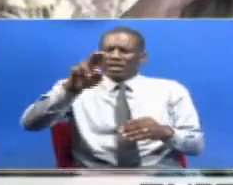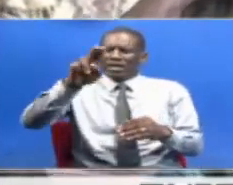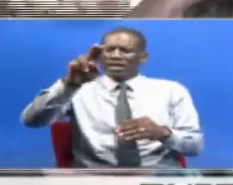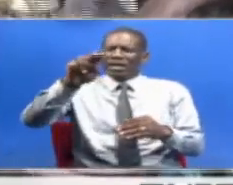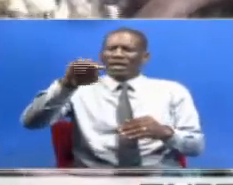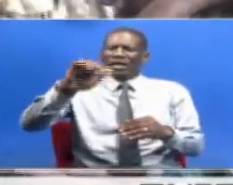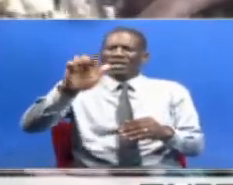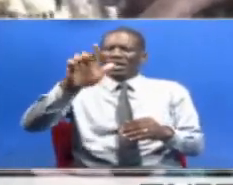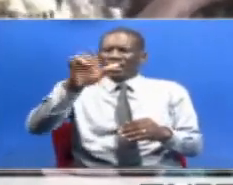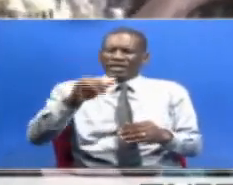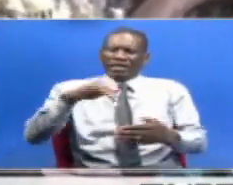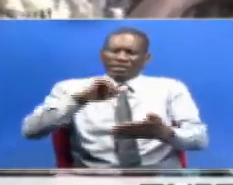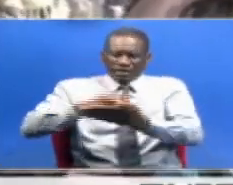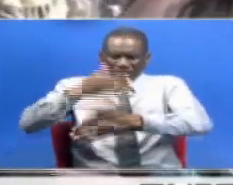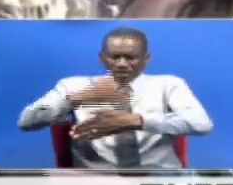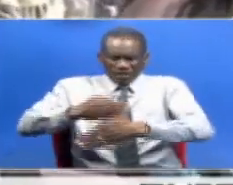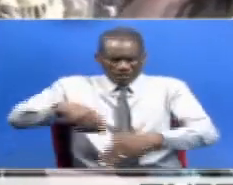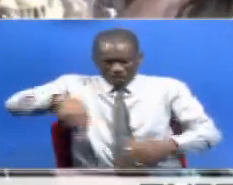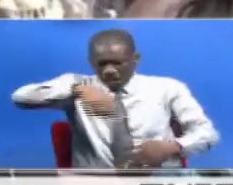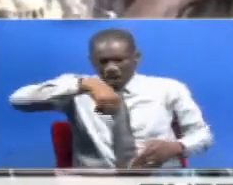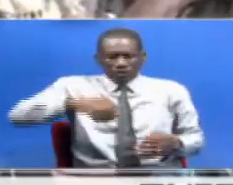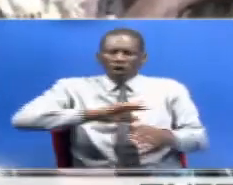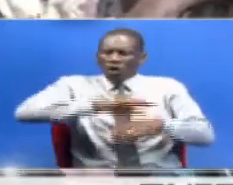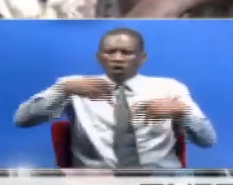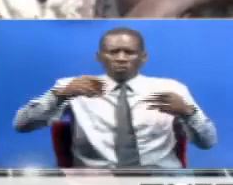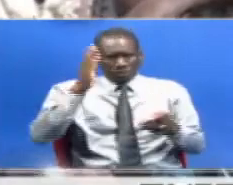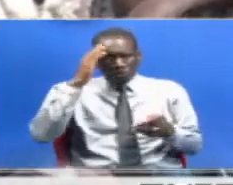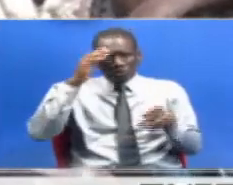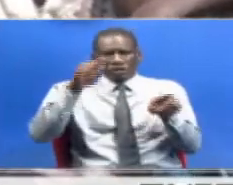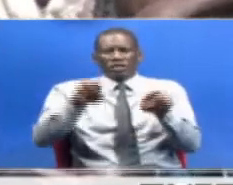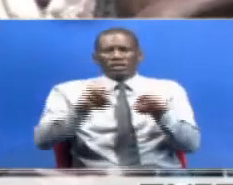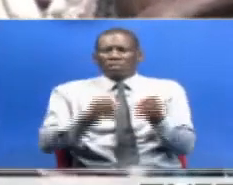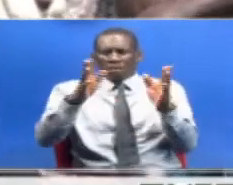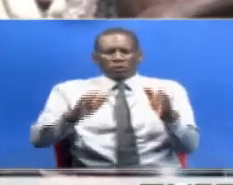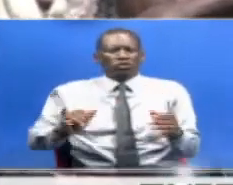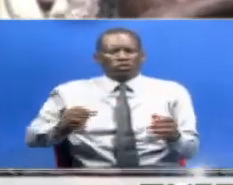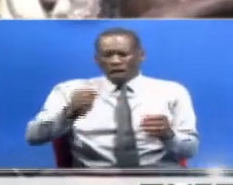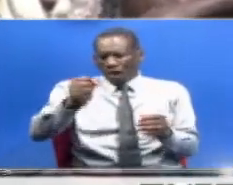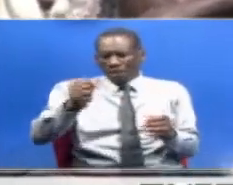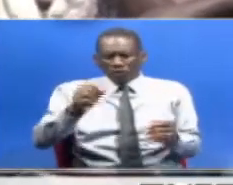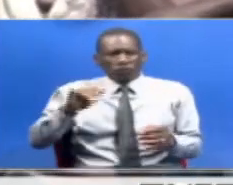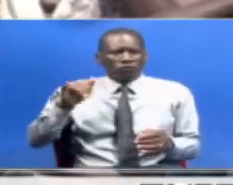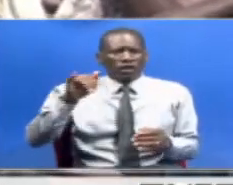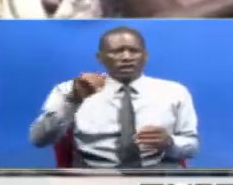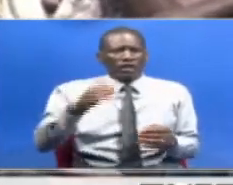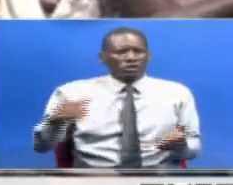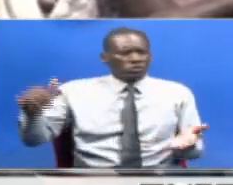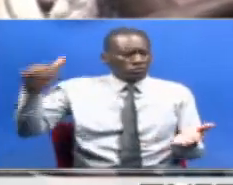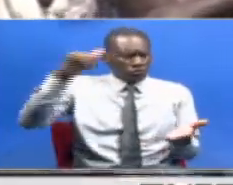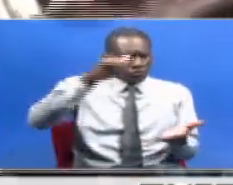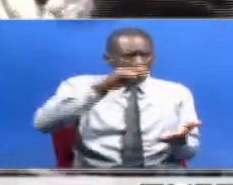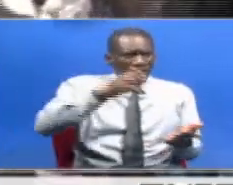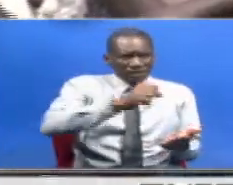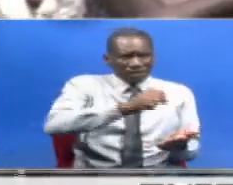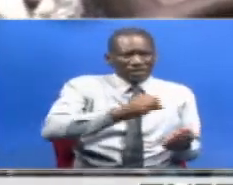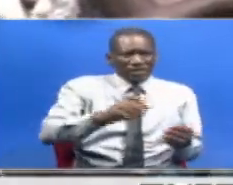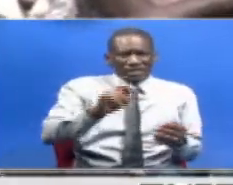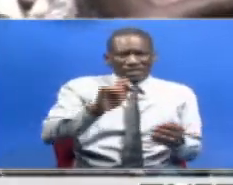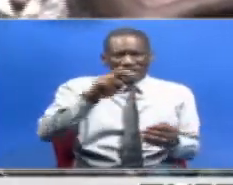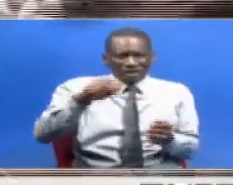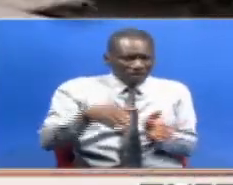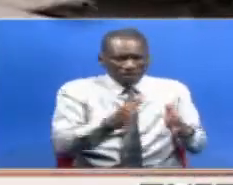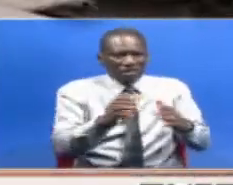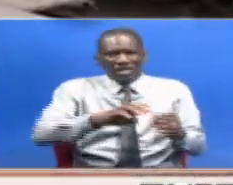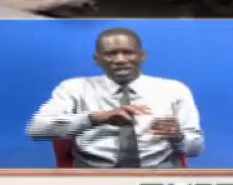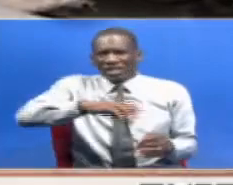unajulikana kila moja, hata ile mtu wa ndege inaenda juu, ndege inaanguka nasema upande moja iko Tana River, upande